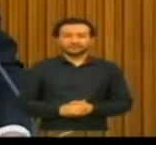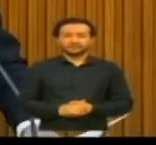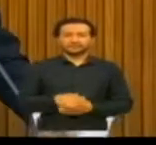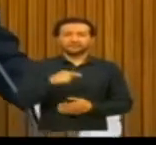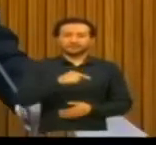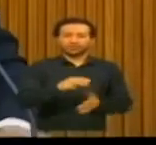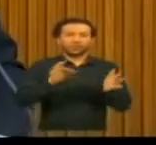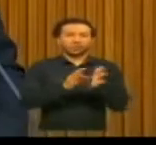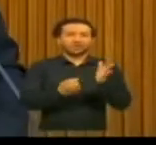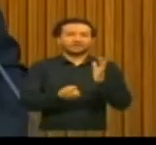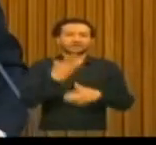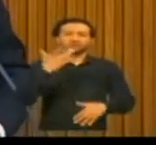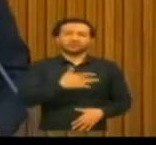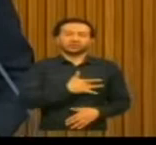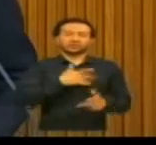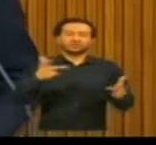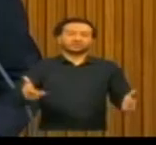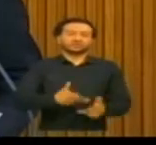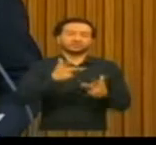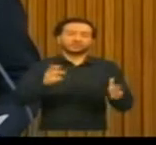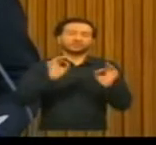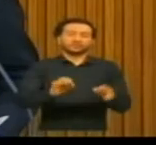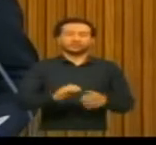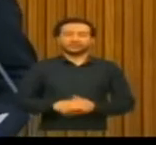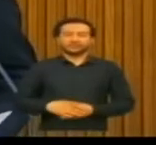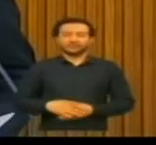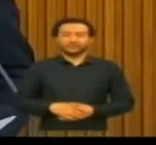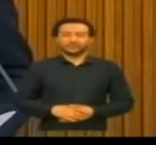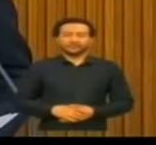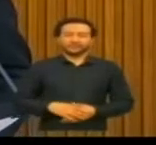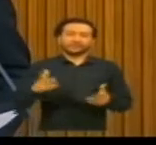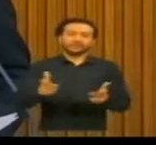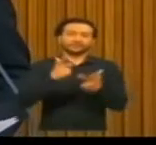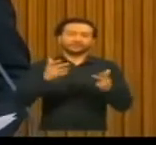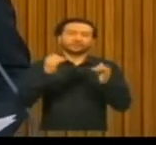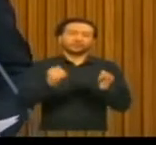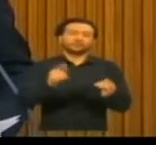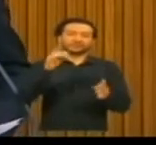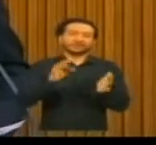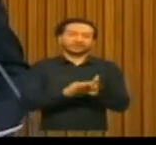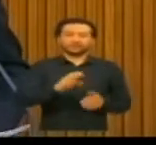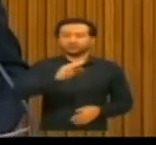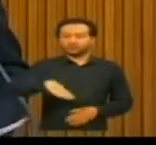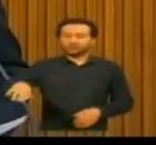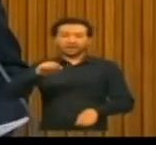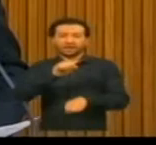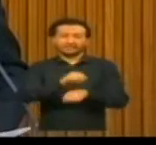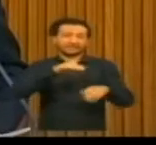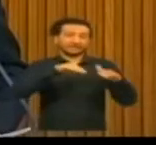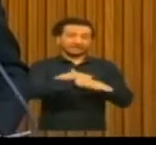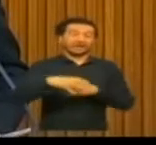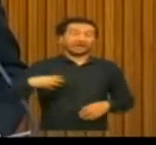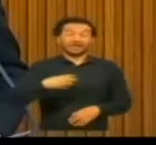Geldiğimiz nokta yürekler acısı bir noktadır değerli arkadaşlarım. Yürekler acısı bir noktadır. Çocukları hapishanede olan